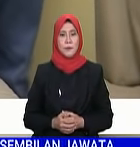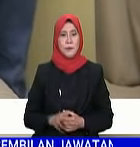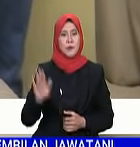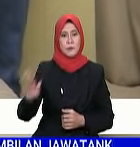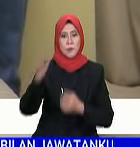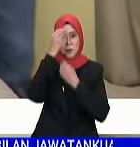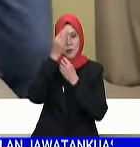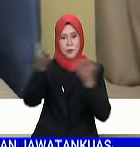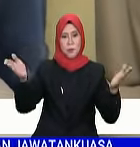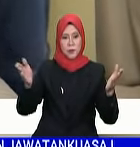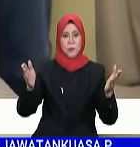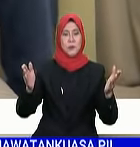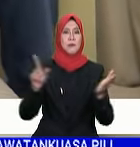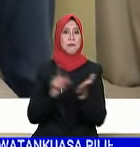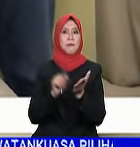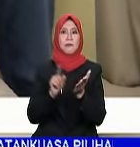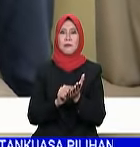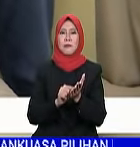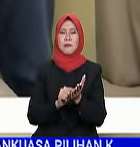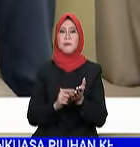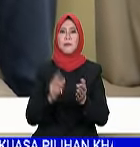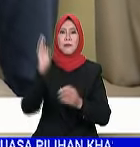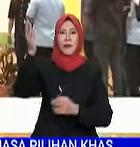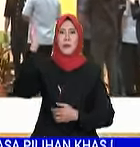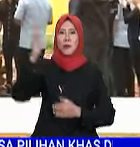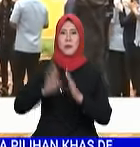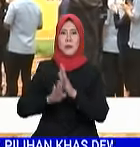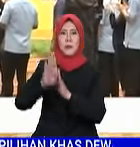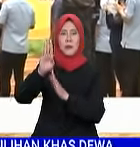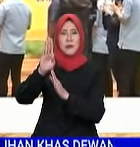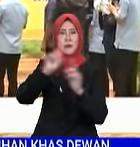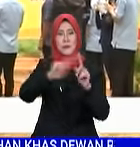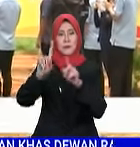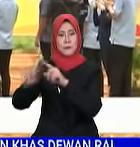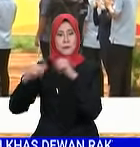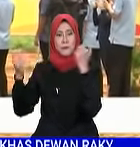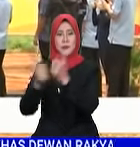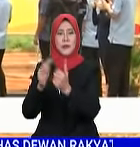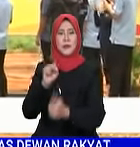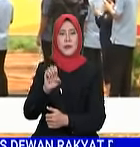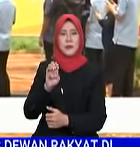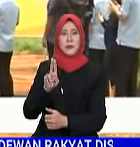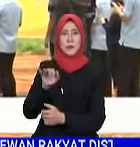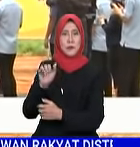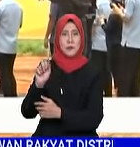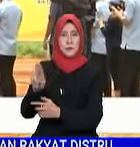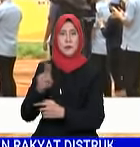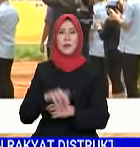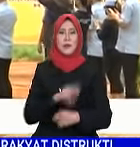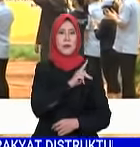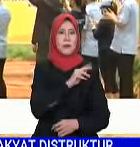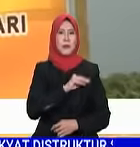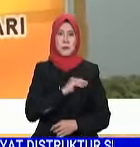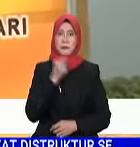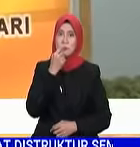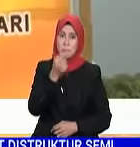Beliau memberitahu demikian dalam sidang media selepas menghadiri taklimat pembangunan oleh pelbagai agensi di Sebuyau. Ketua Menteri juga